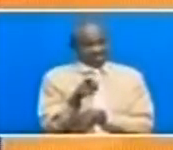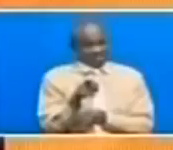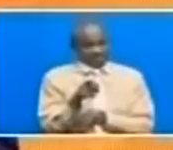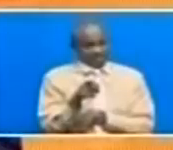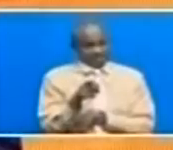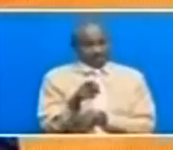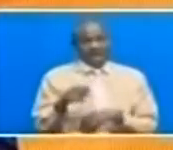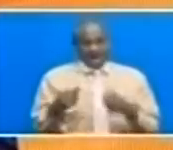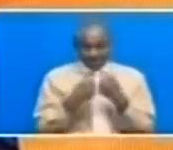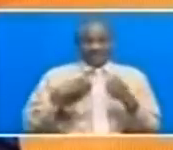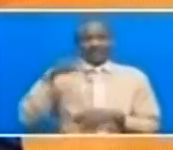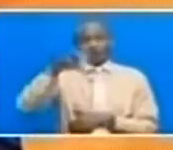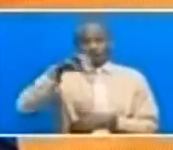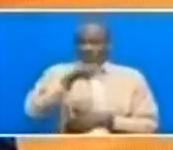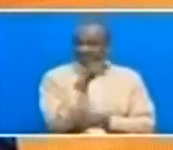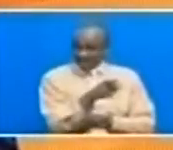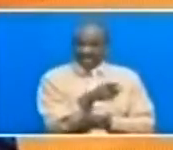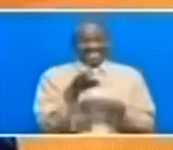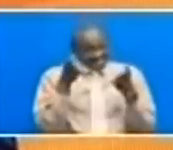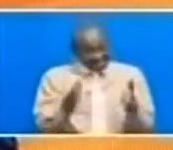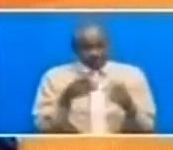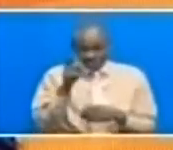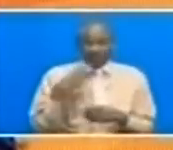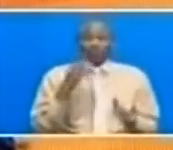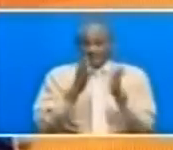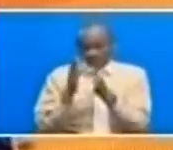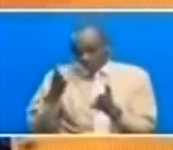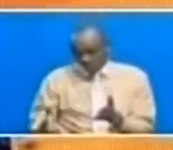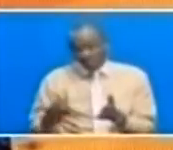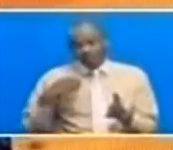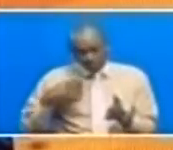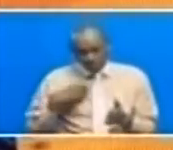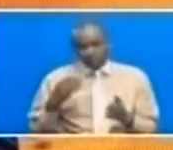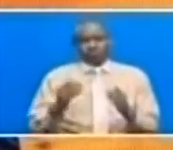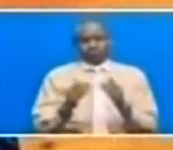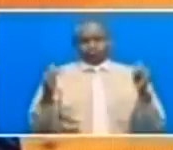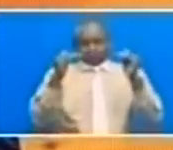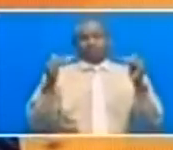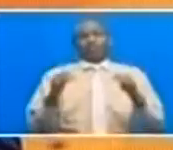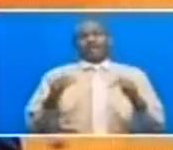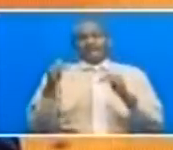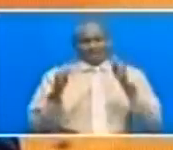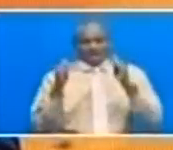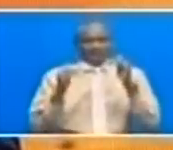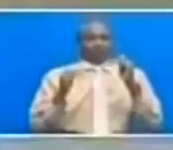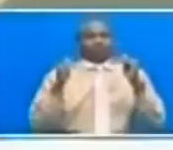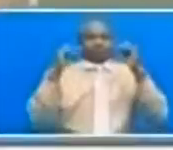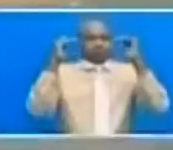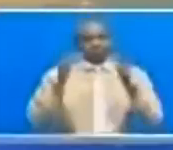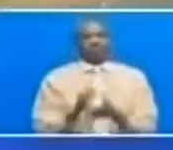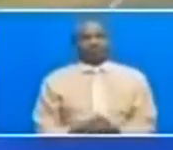kufanyika kule nchini Congo Brazaville, kwa sasa anaandaa mashindano ya kuenua viwango vya mchezo huo humu nchini.